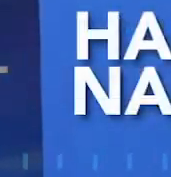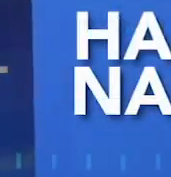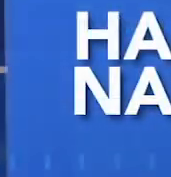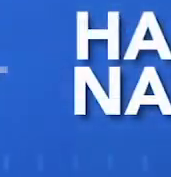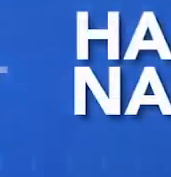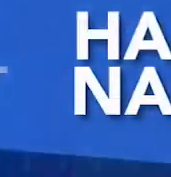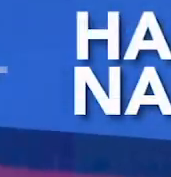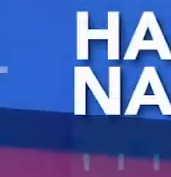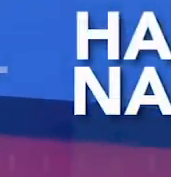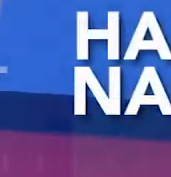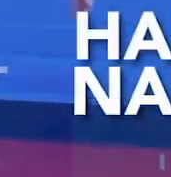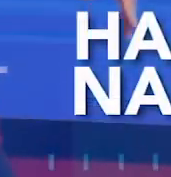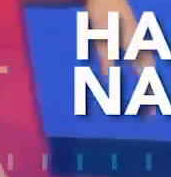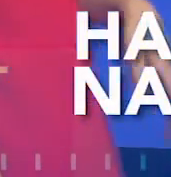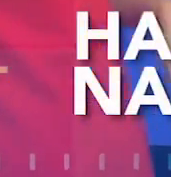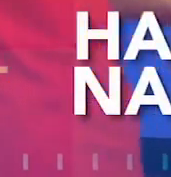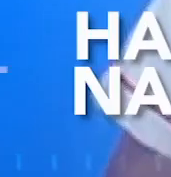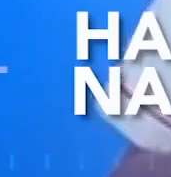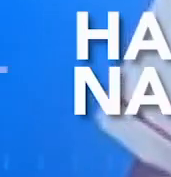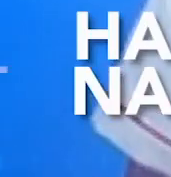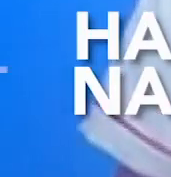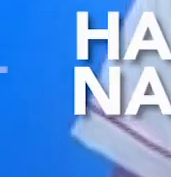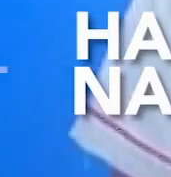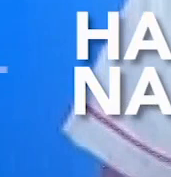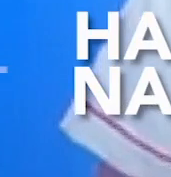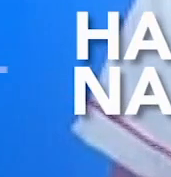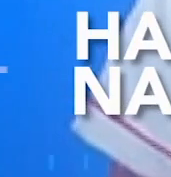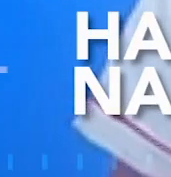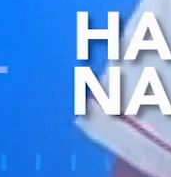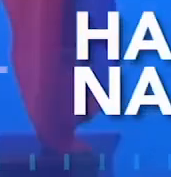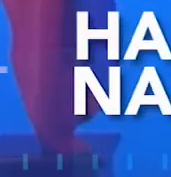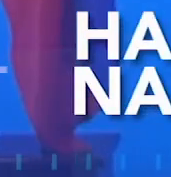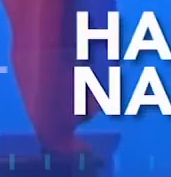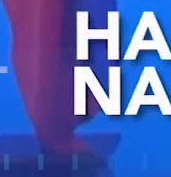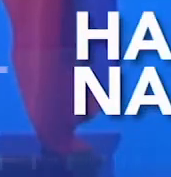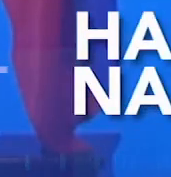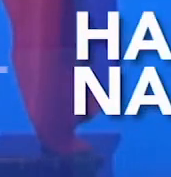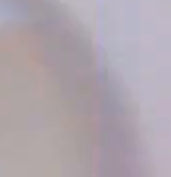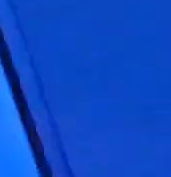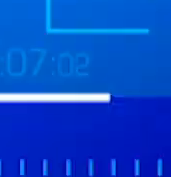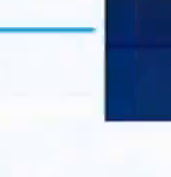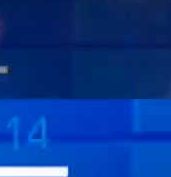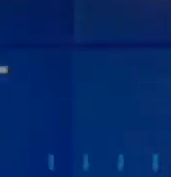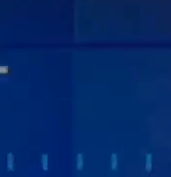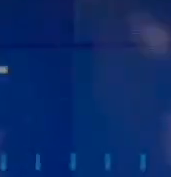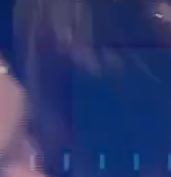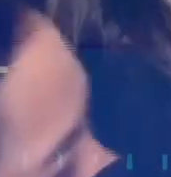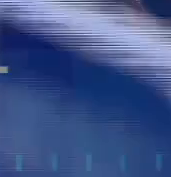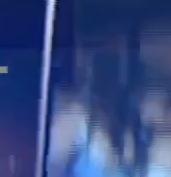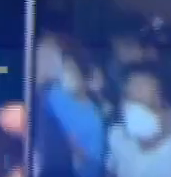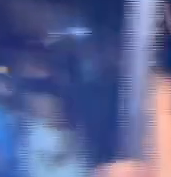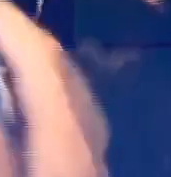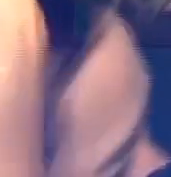Saksihan ngayong gabi, Presidential frontrunner Bongbong Marcos, ano kaya mga hamon ang kakaharapin sakaling maiproklama na? Mga